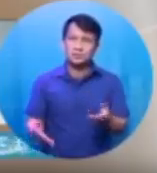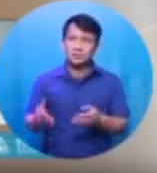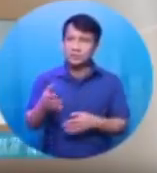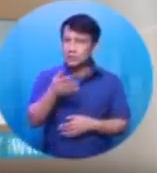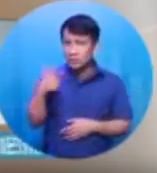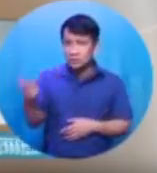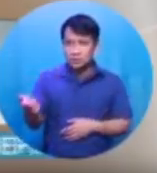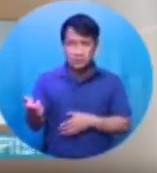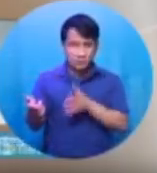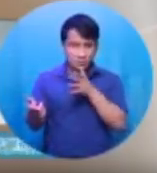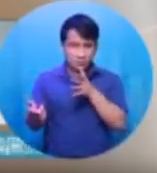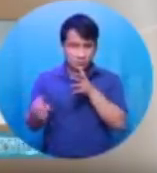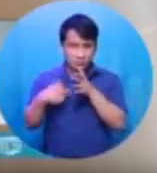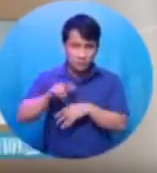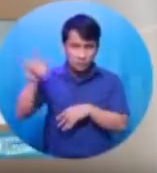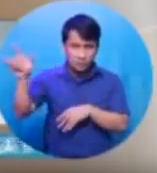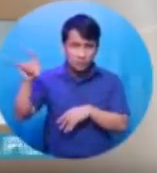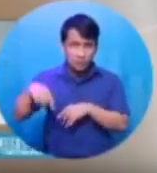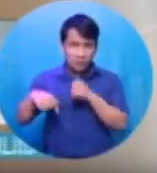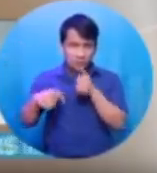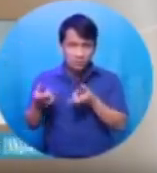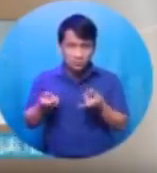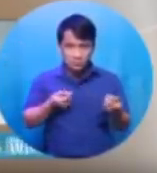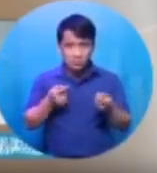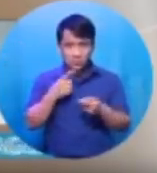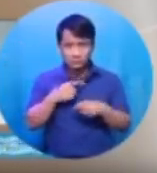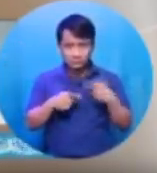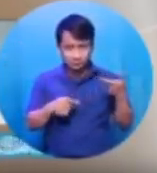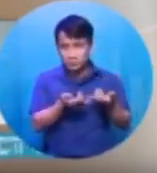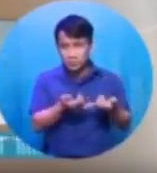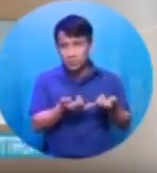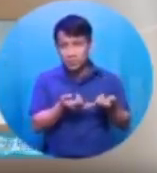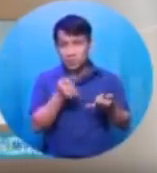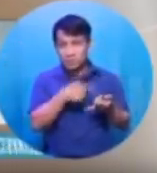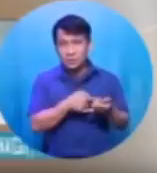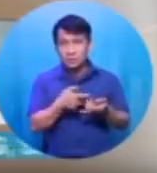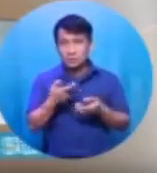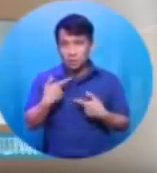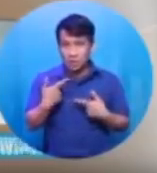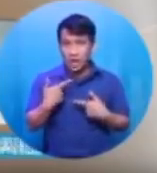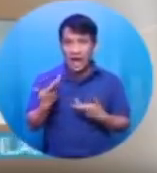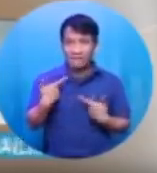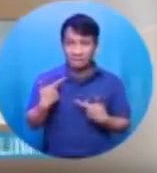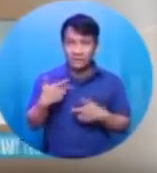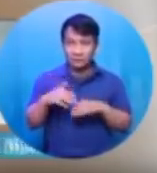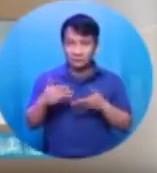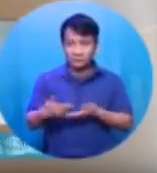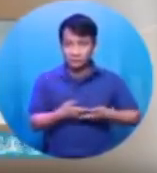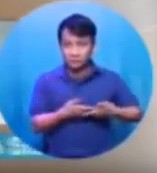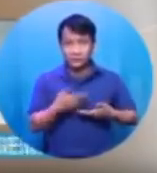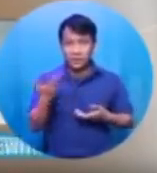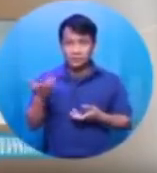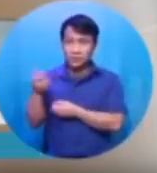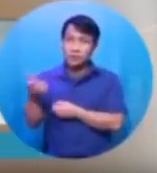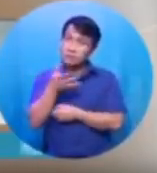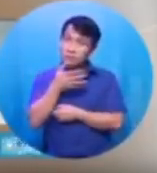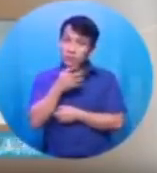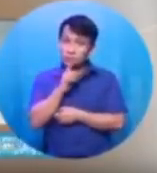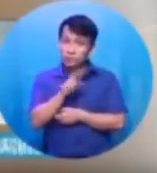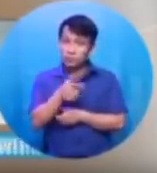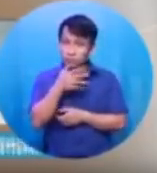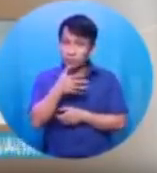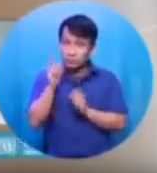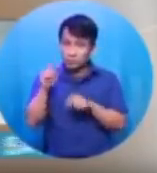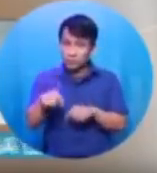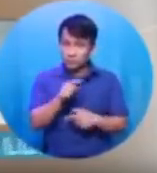biological mother nasa abroad, ngayon po, yung girlfriend niya ang may kusodiya sa bata at gusto na po kunin ng biological mother, pwede